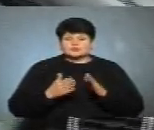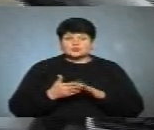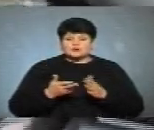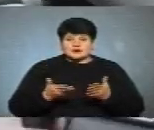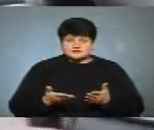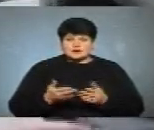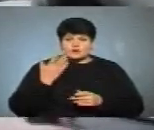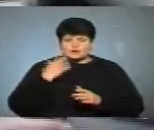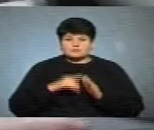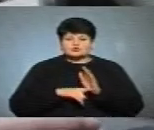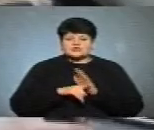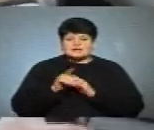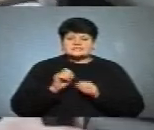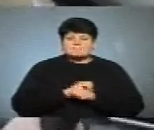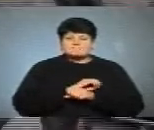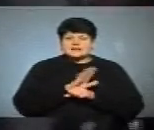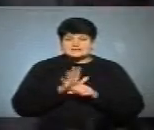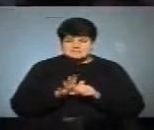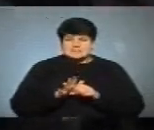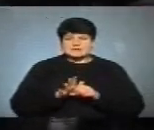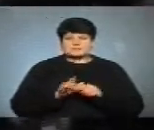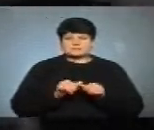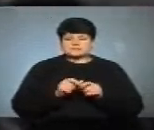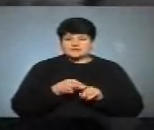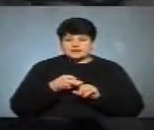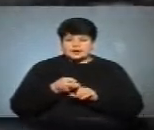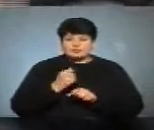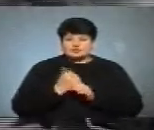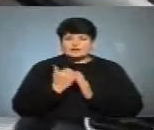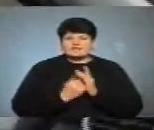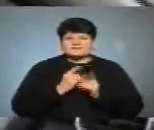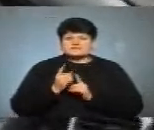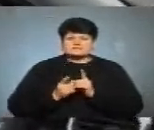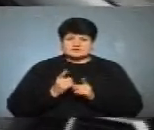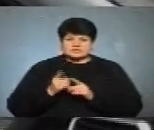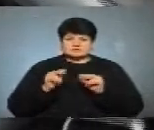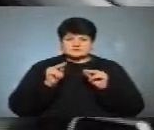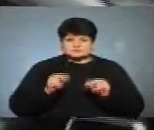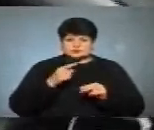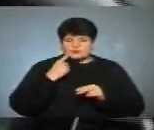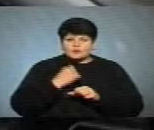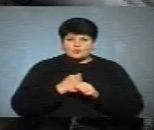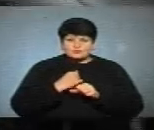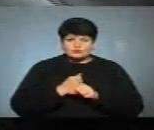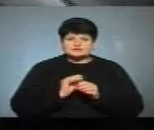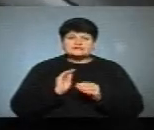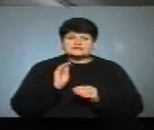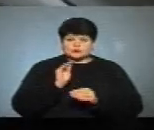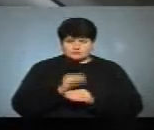Коли почалася пандемія, розповідає Андрій, робочий графік змінився. Відверто кажучи, роботи